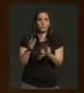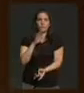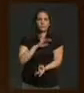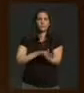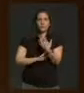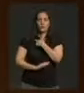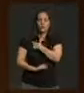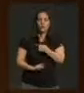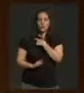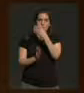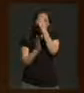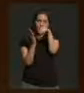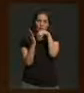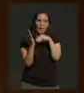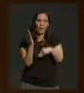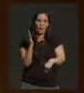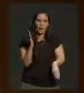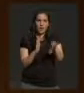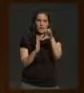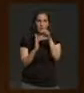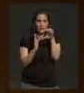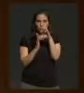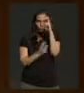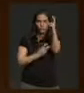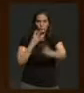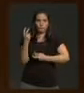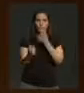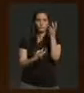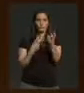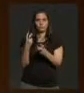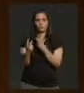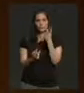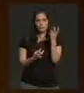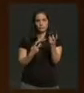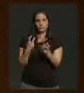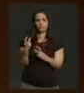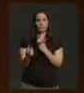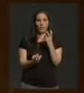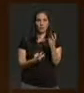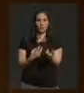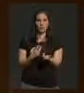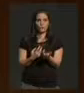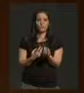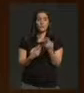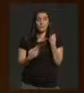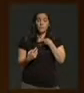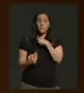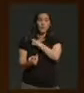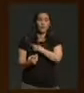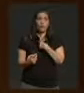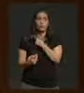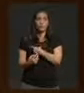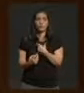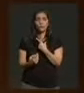Harrez geroztik, batzordekideak 15 egunez behingo bilerak egiten ari dira eta horren